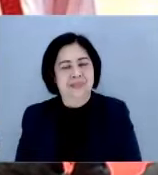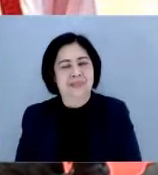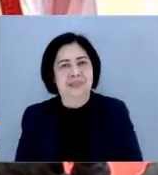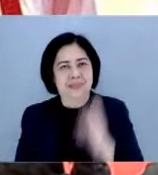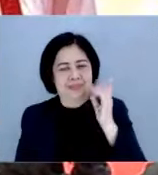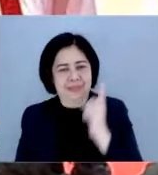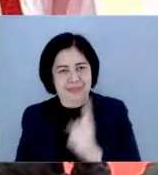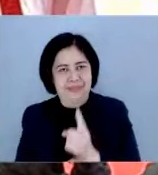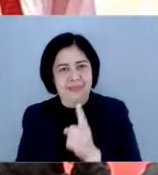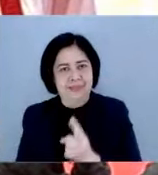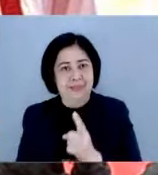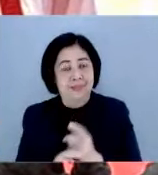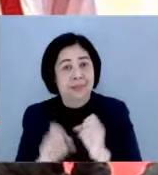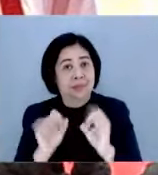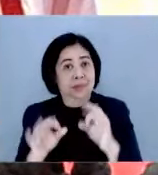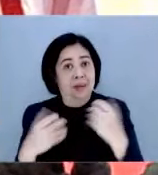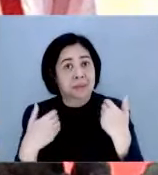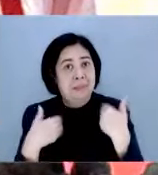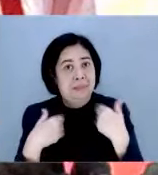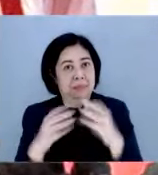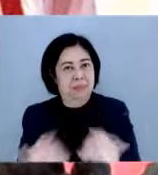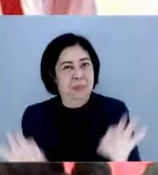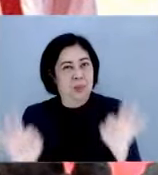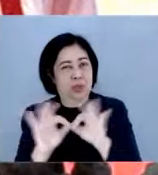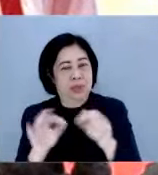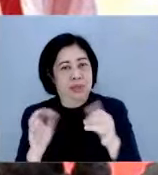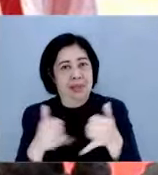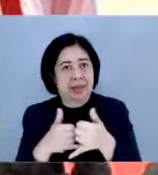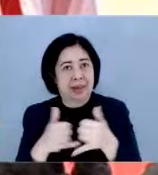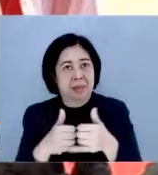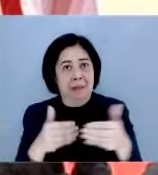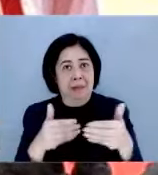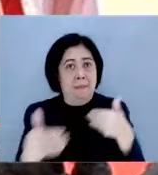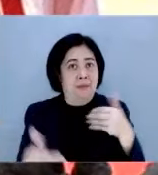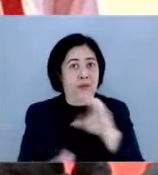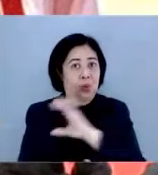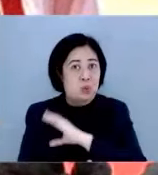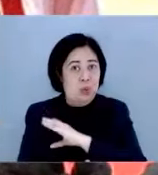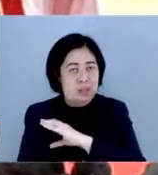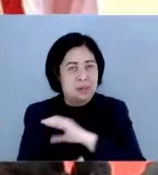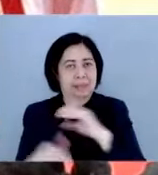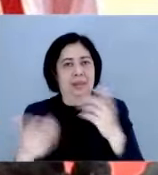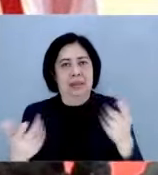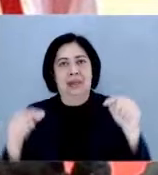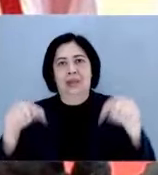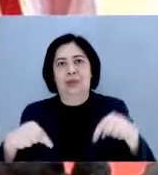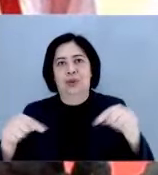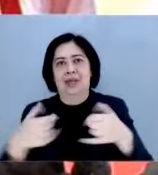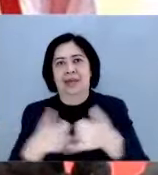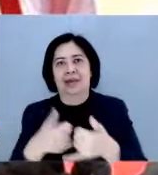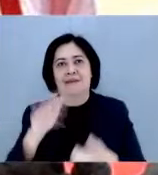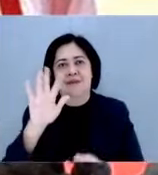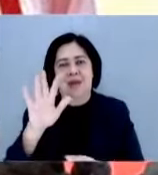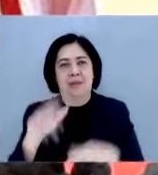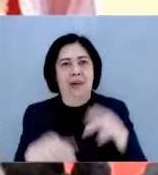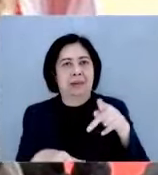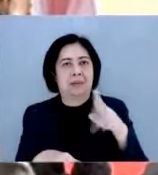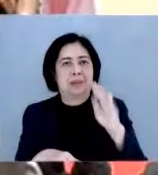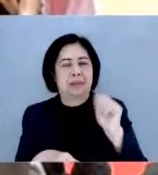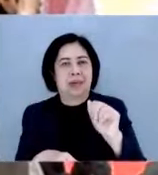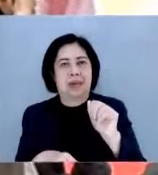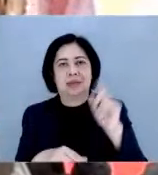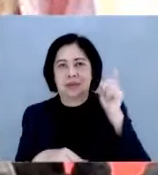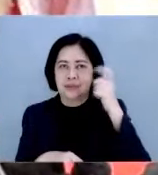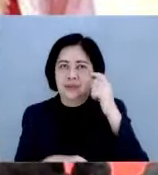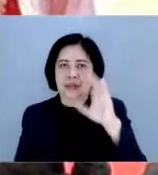Dyan, ano, kung meron mang crucial game bago yung mismong championship match, eh malamang ito na yung game 5 ng PBA Governors Cup Finals ngayong